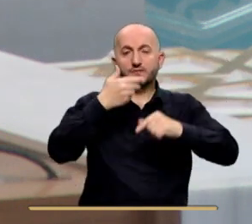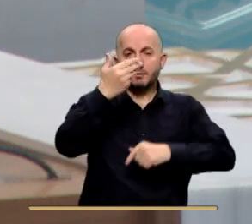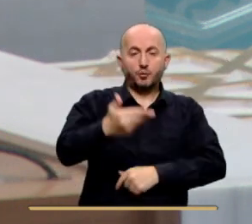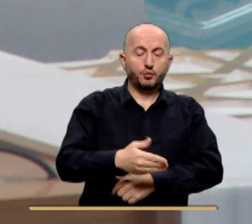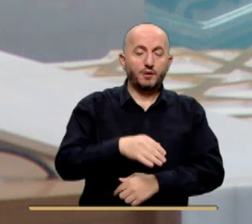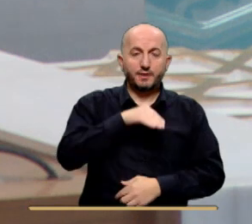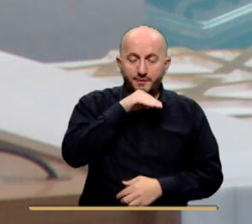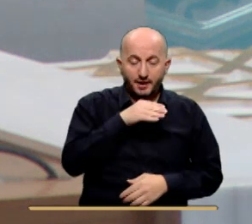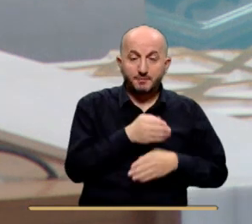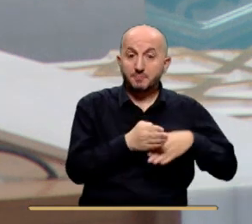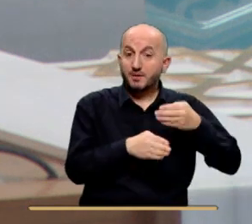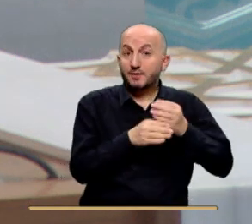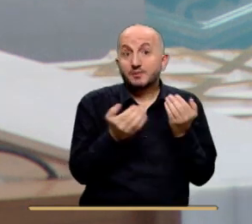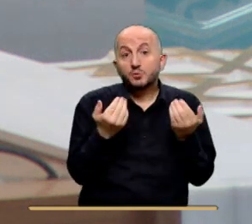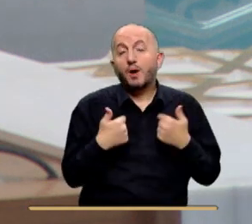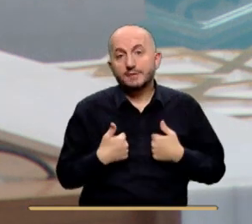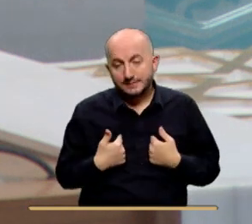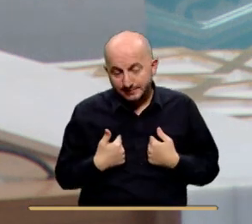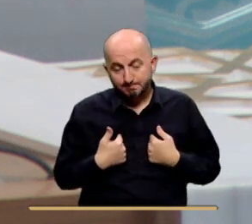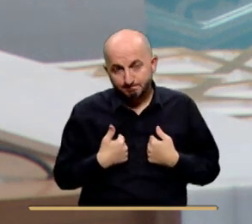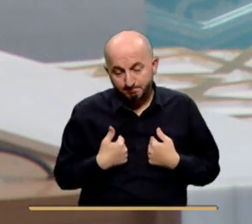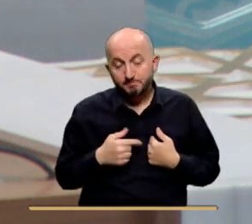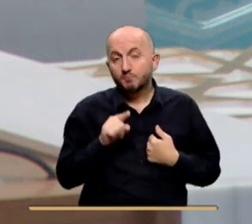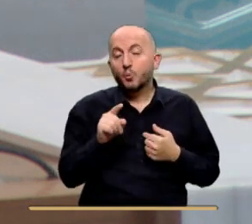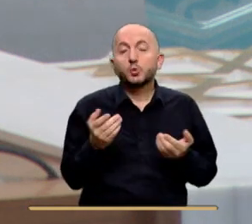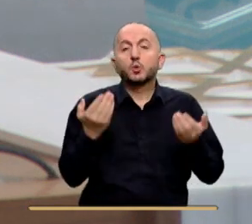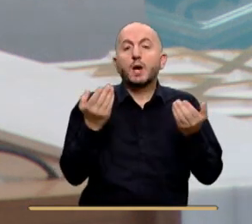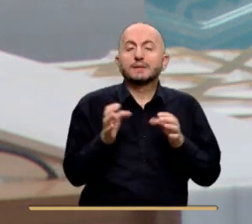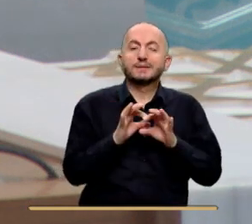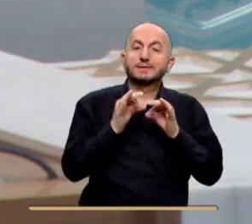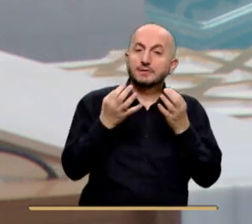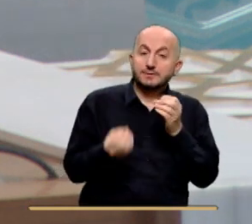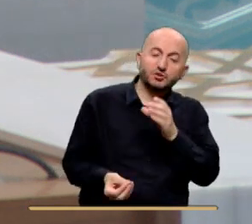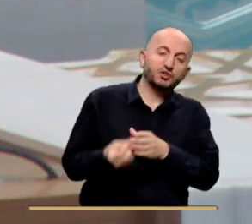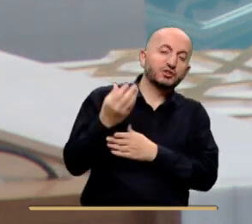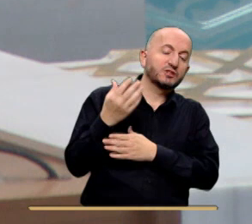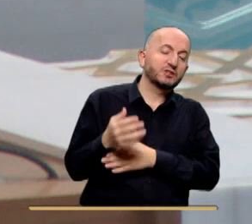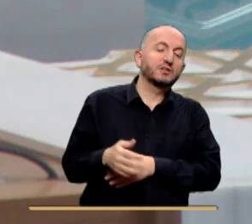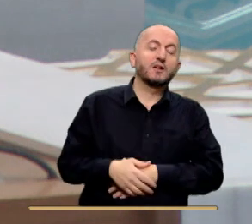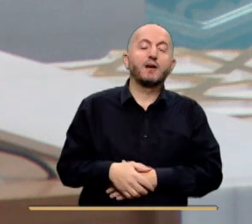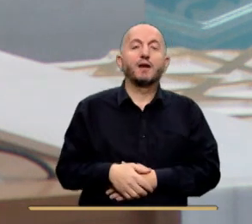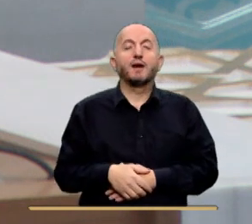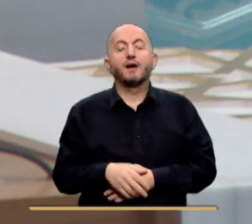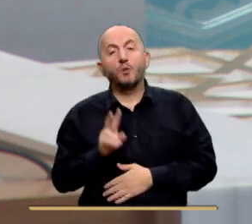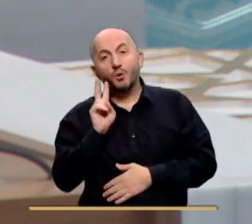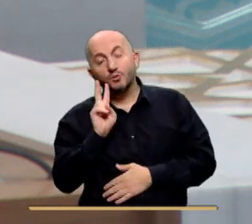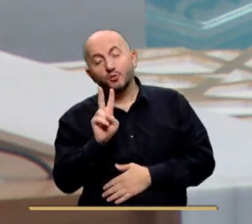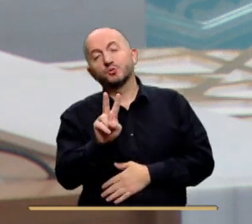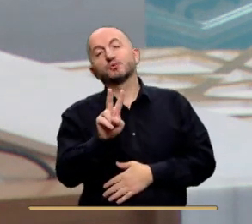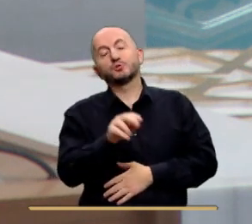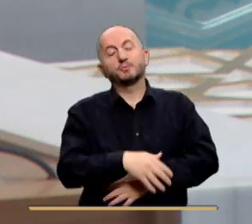ya, dedem İbrahim'in duasıyım. Bu duanın nasıl tecelli ettiğini, ortaya çıktığını görüyoruz